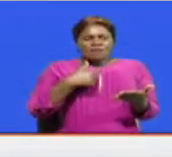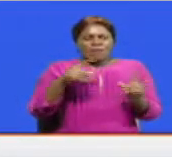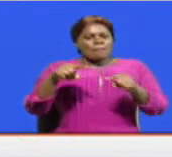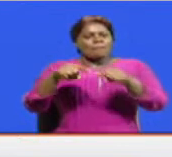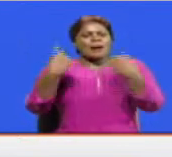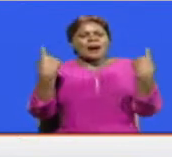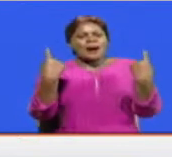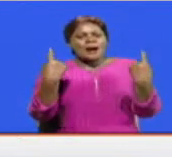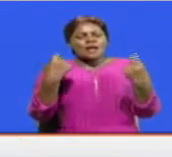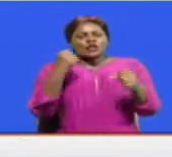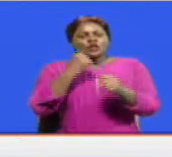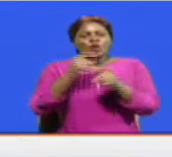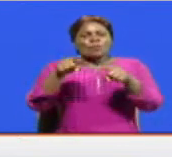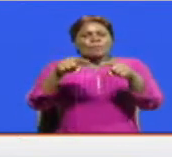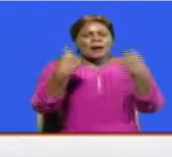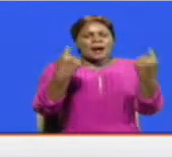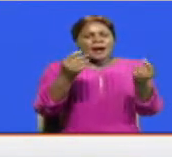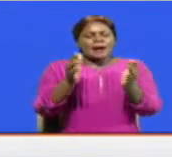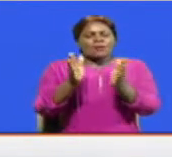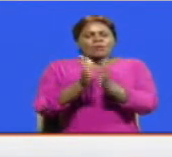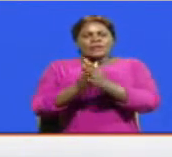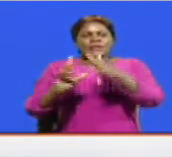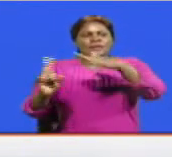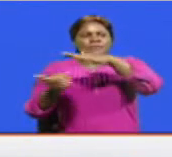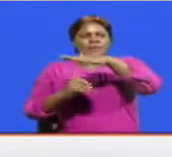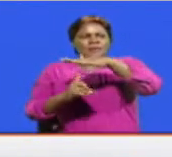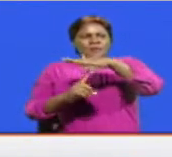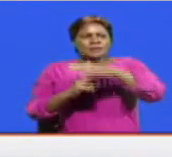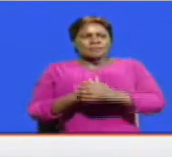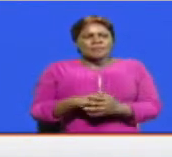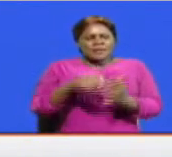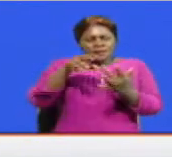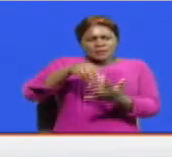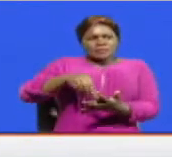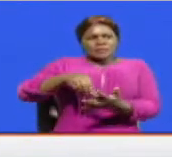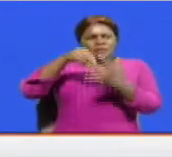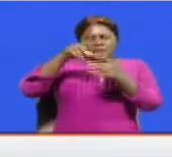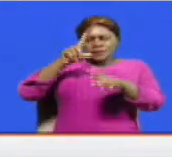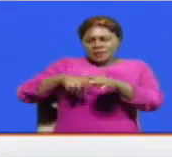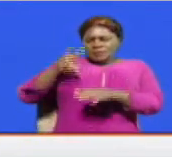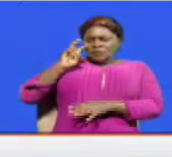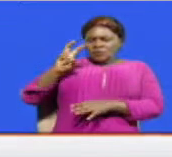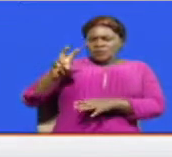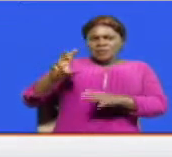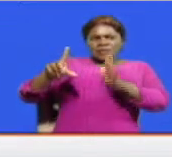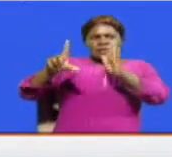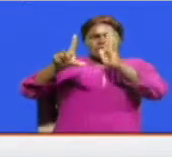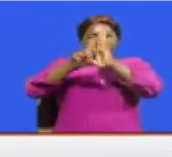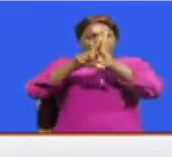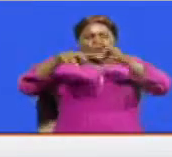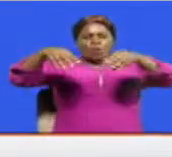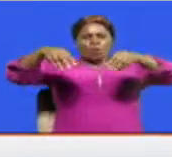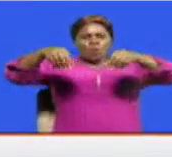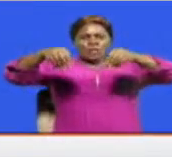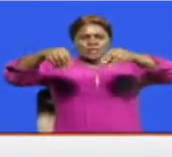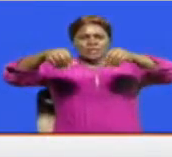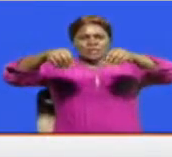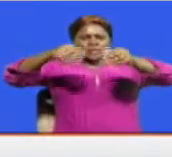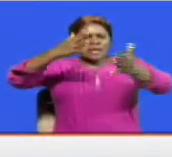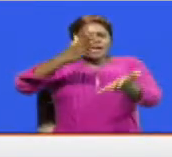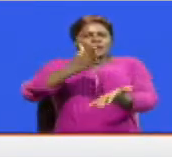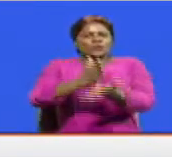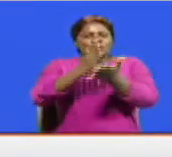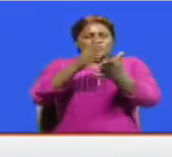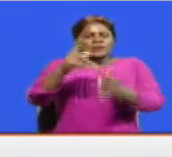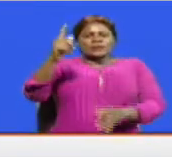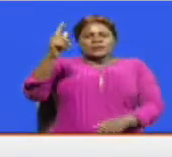conflict with the roles of the Minister of Education, particularly when you look at the roles on quality assurance. The role